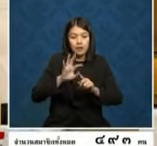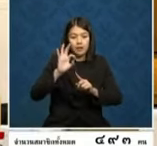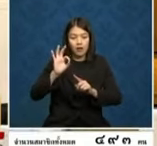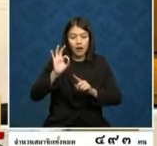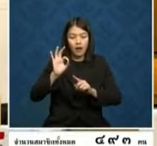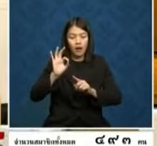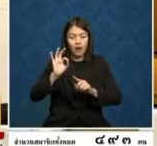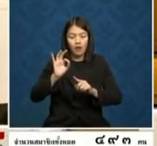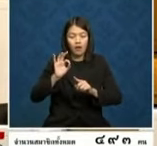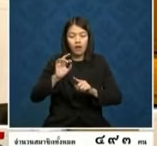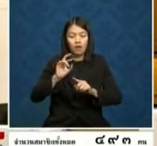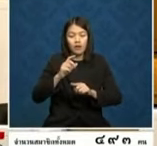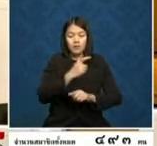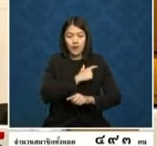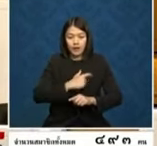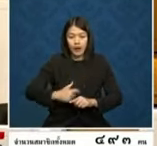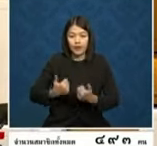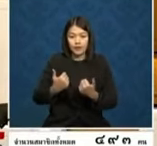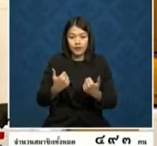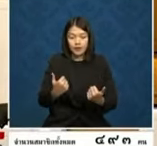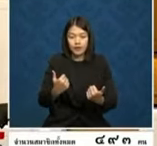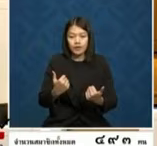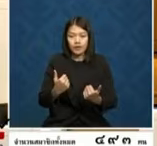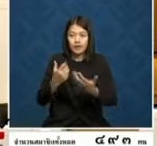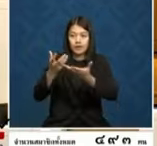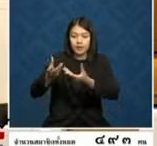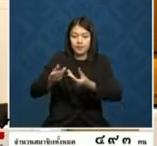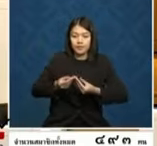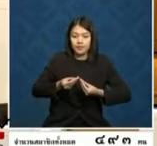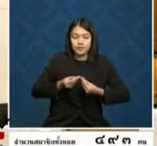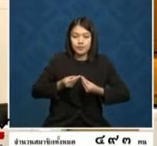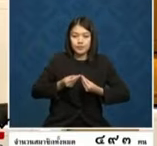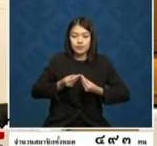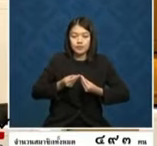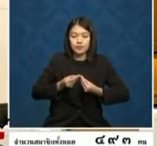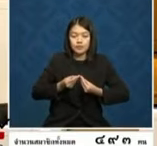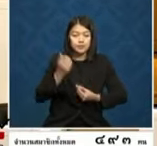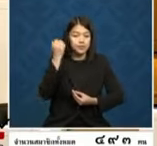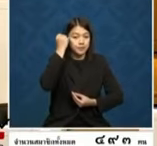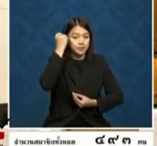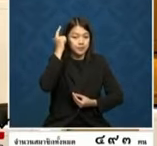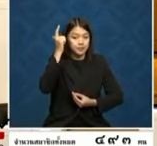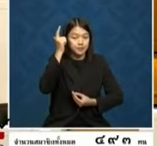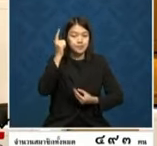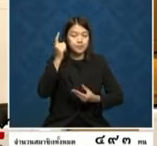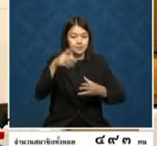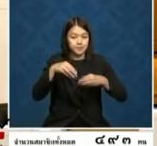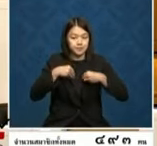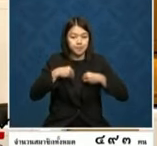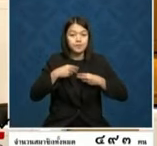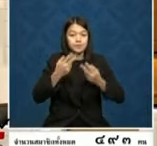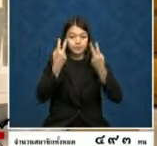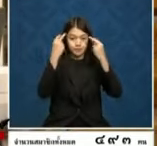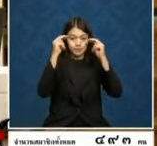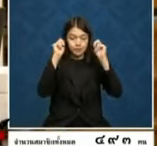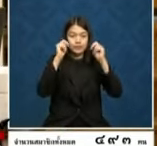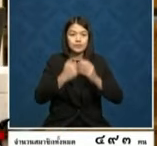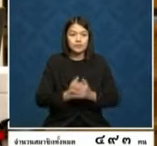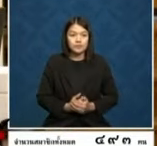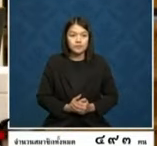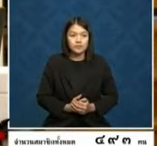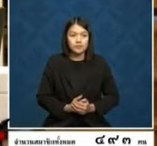ในรัชกาลปัจจุบันผู้รับสนองพระบรมราชโองการแพทองธารชินวัตรนายกรัฐมนตรี